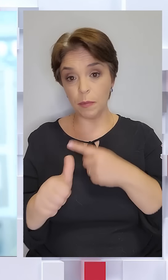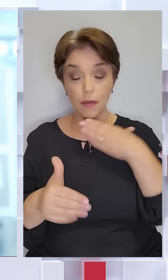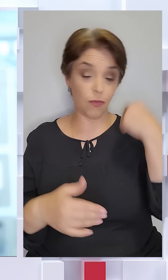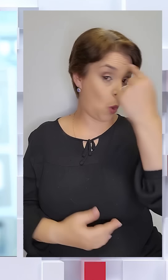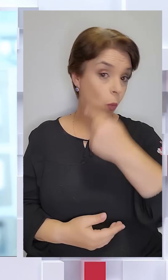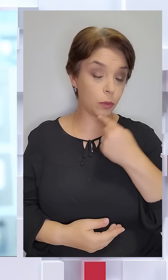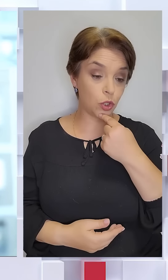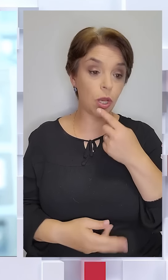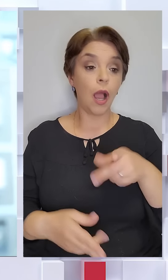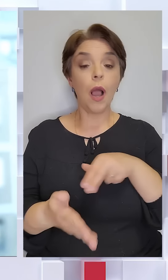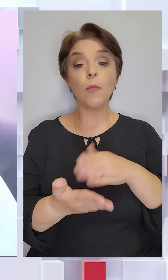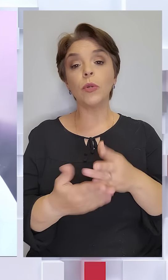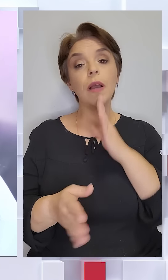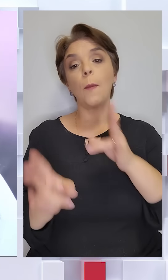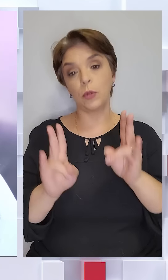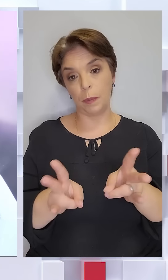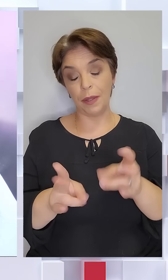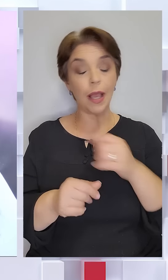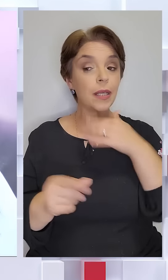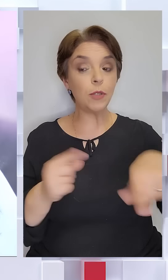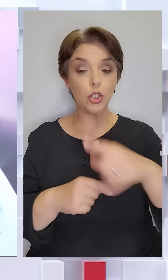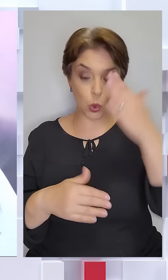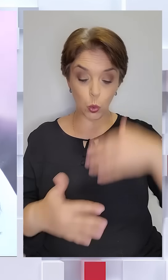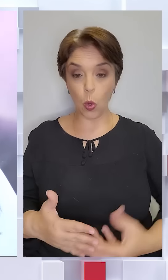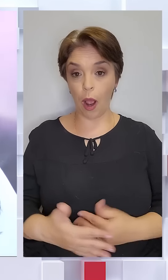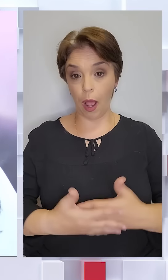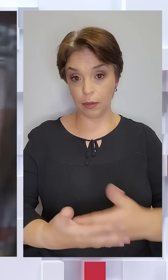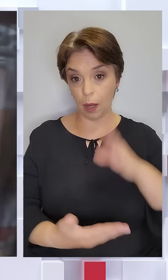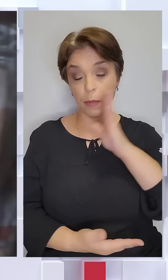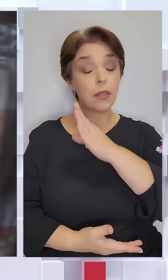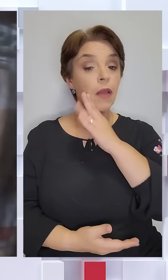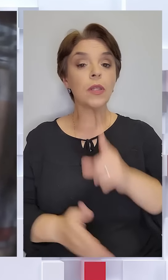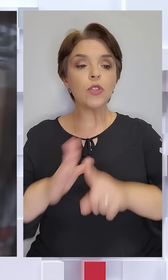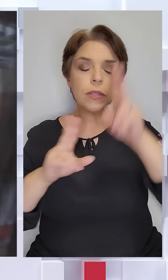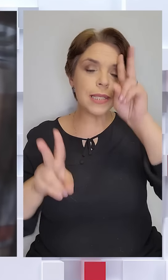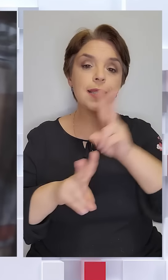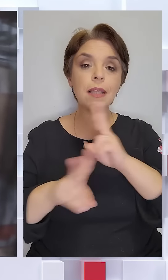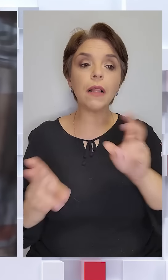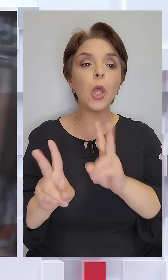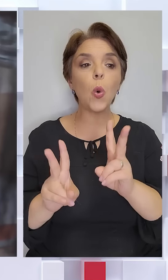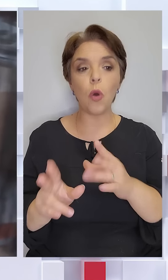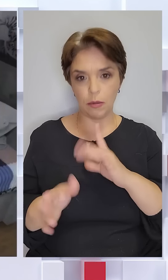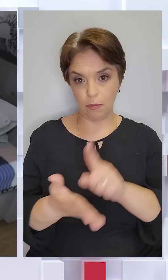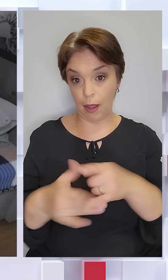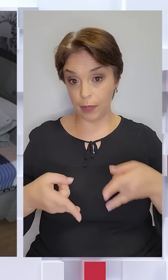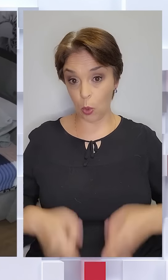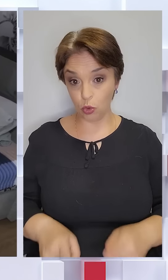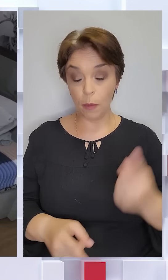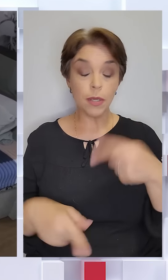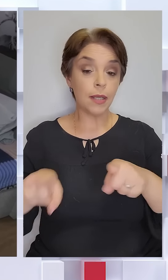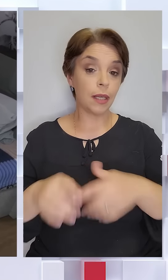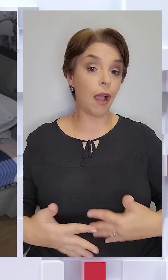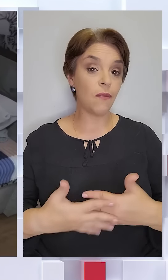своє обличчя, проходить як потерпіла. Як і більшість сурогатних матерів, вона спочатку не знала, для кого має народжувати. Перша